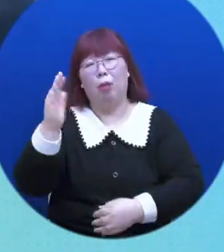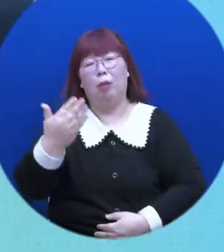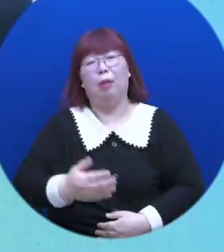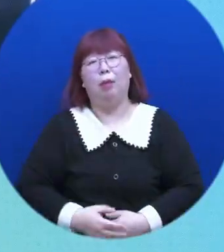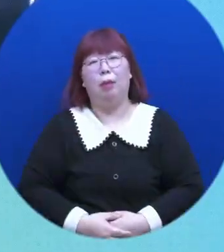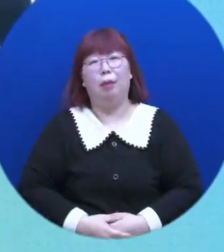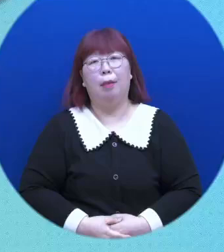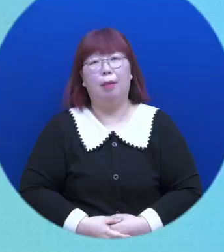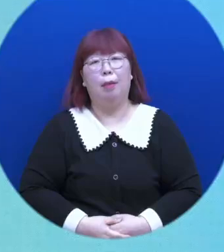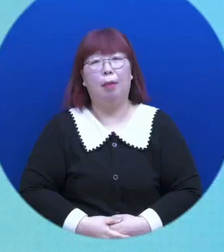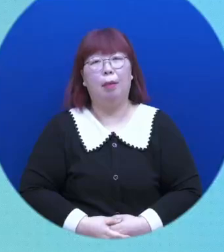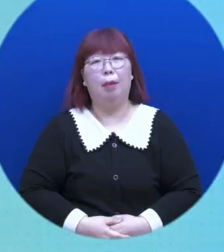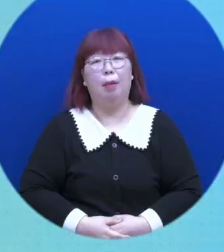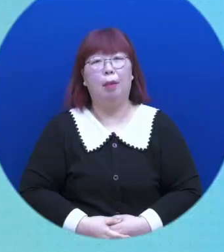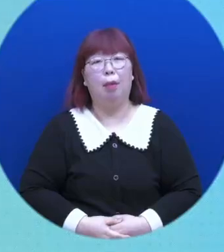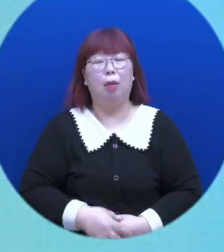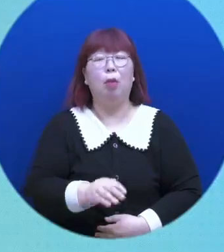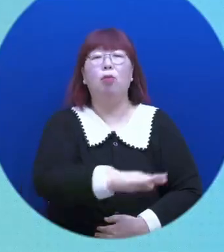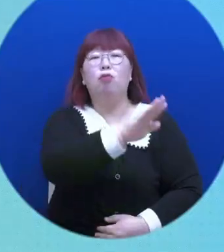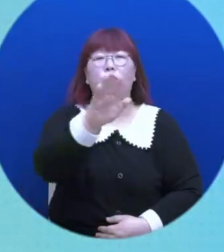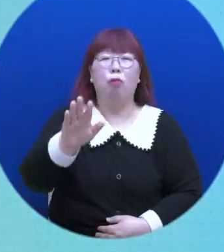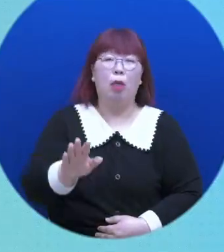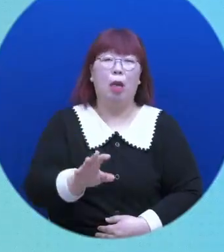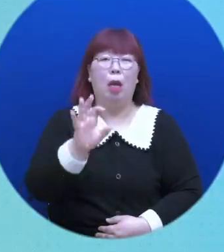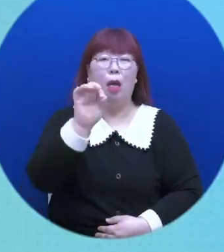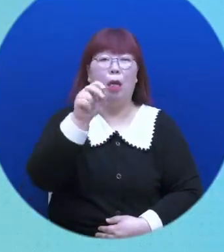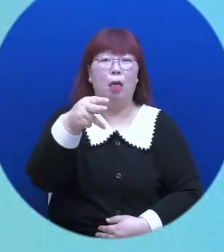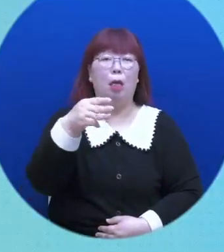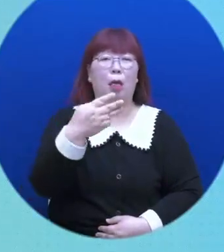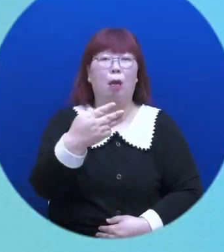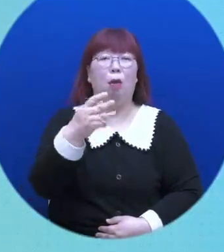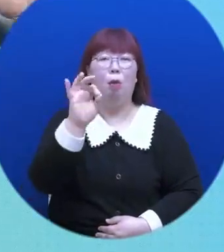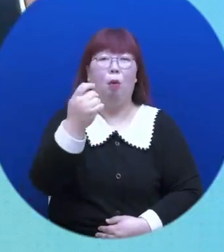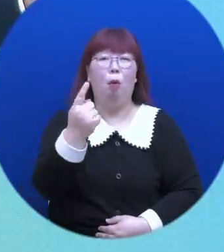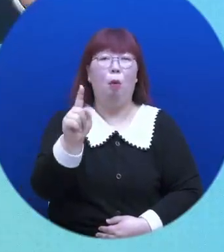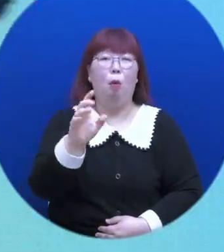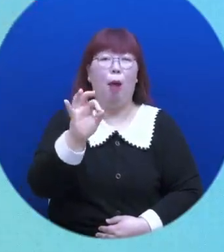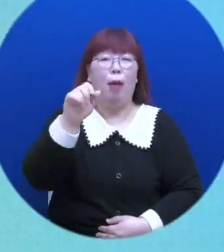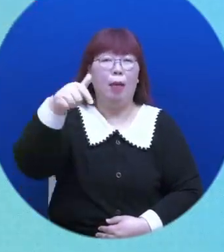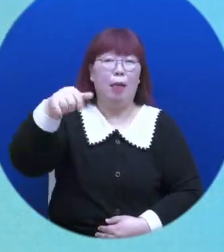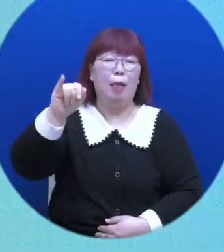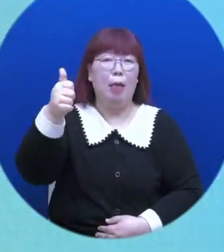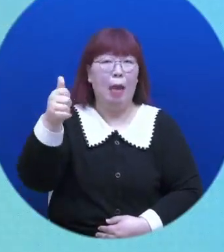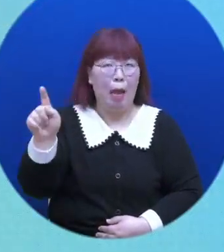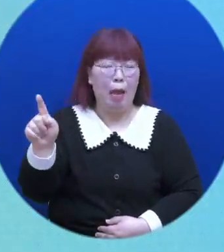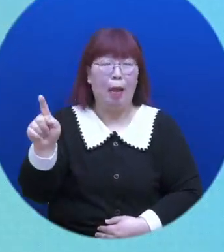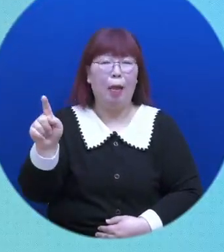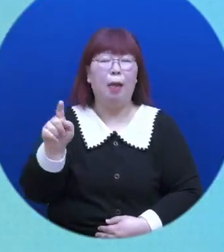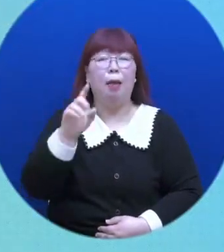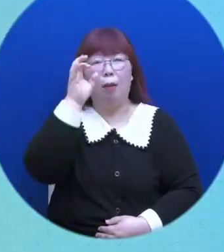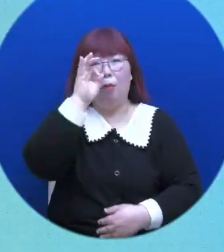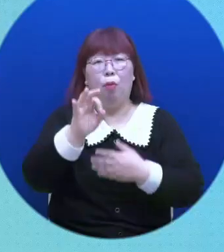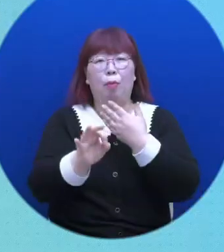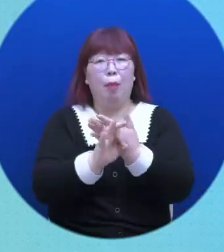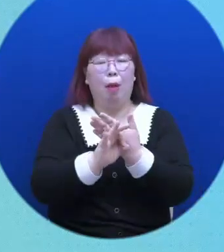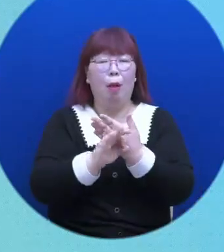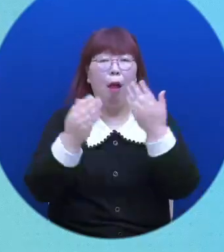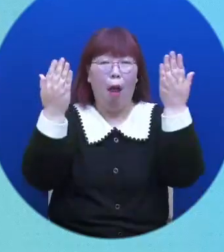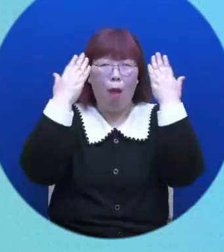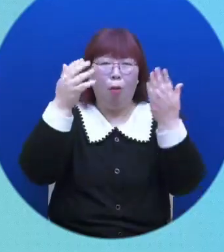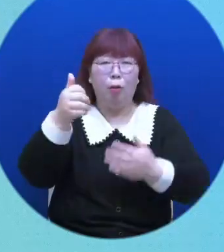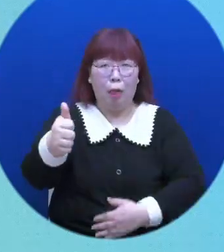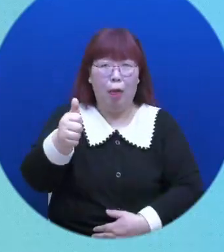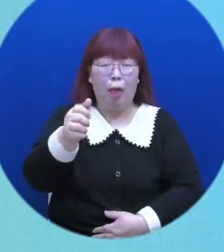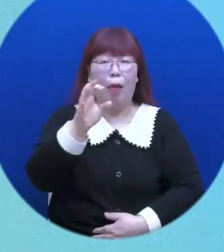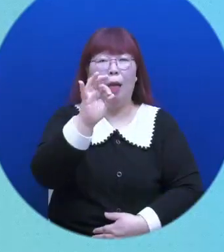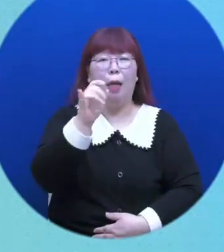그릇. 우리가 열왕기하 6장에 보면 신학교가 있죠. 교장 선생님이 엘리사